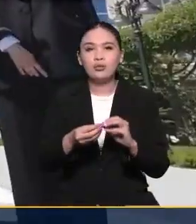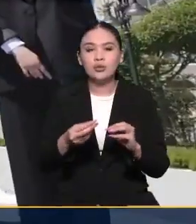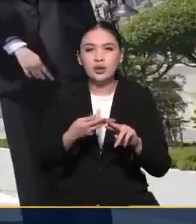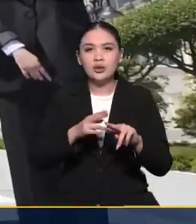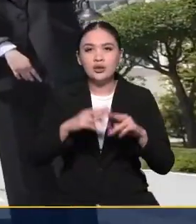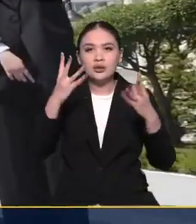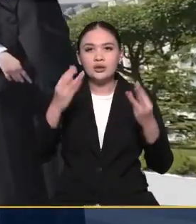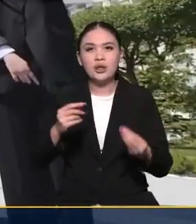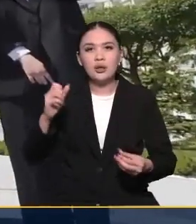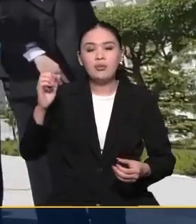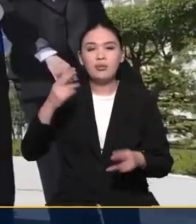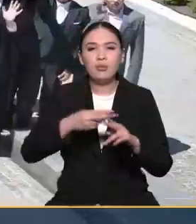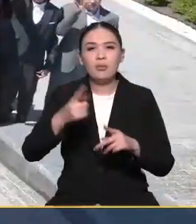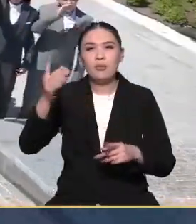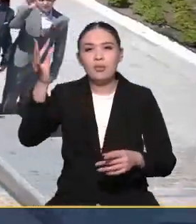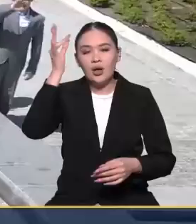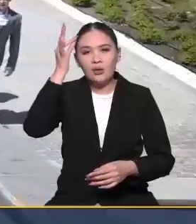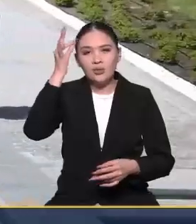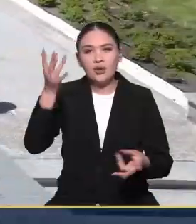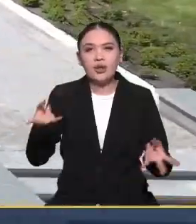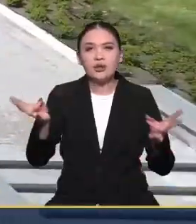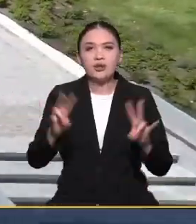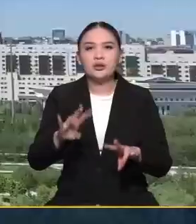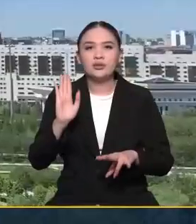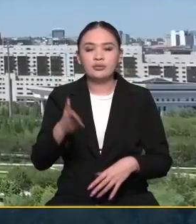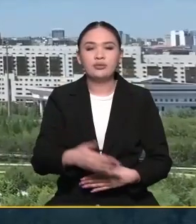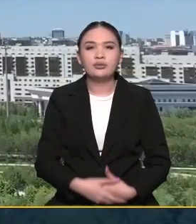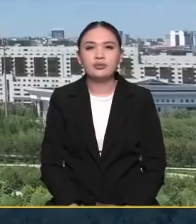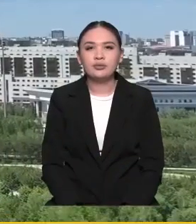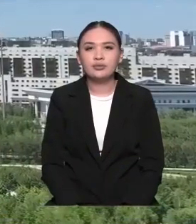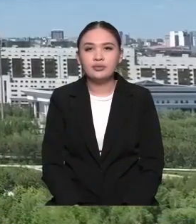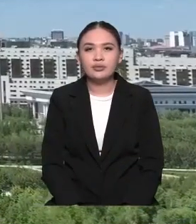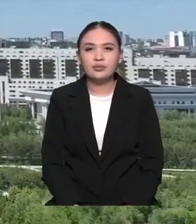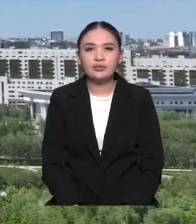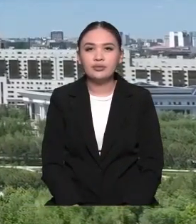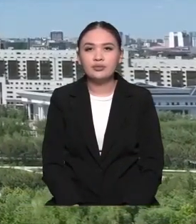останется в их памяти навсегда. Кунсая Курмет, Тулеген Бисембаев, Жбек Жолы.